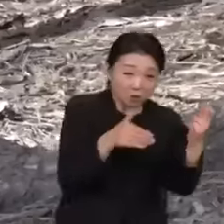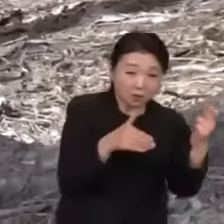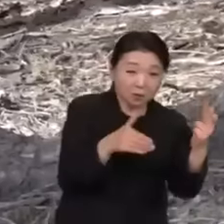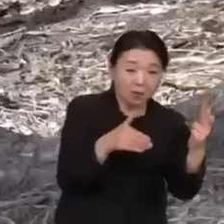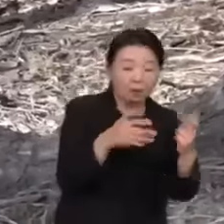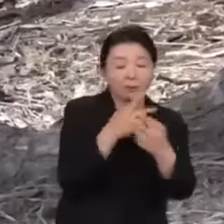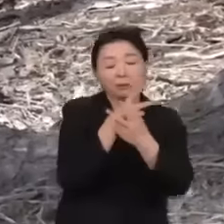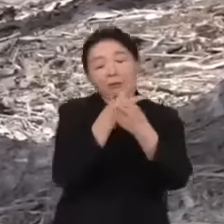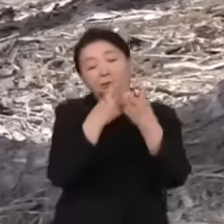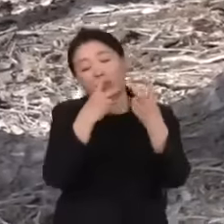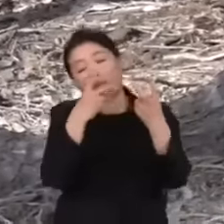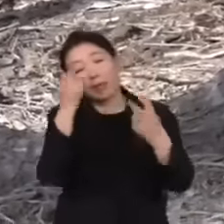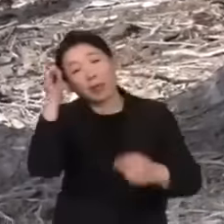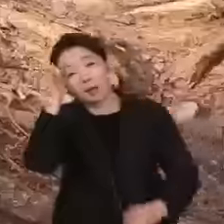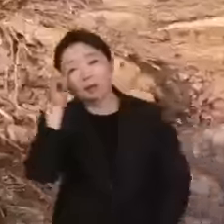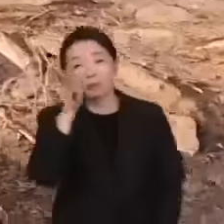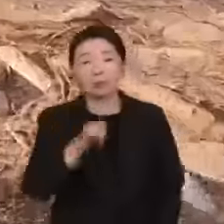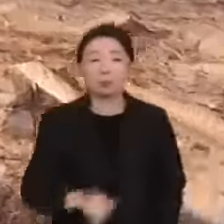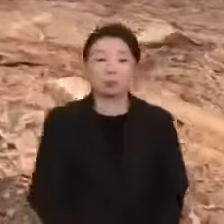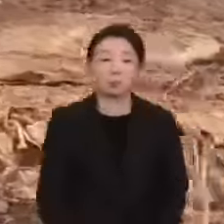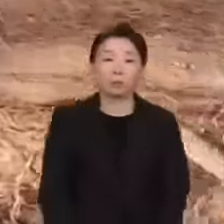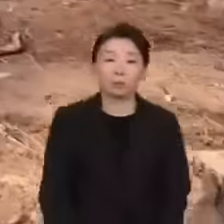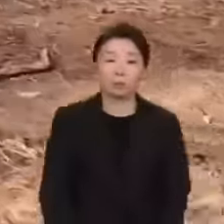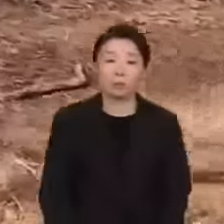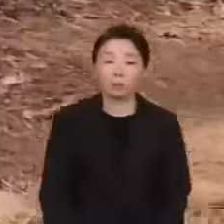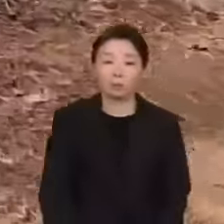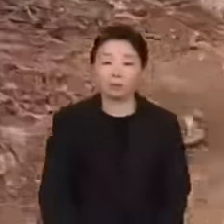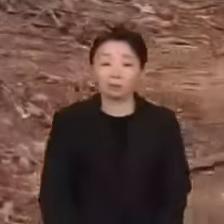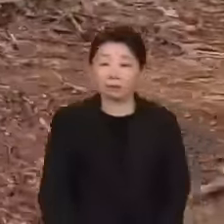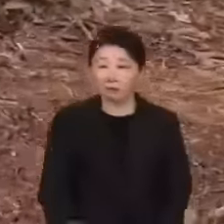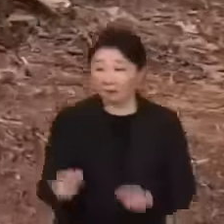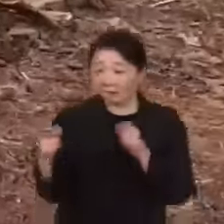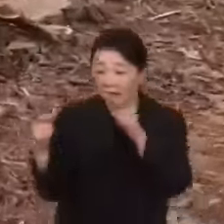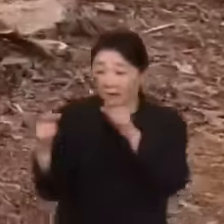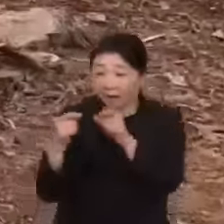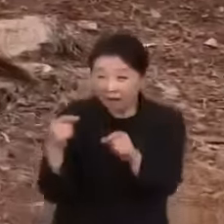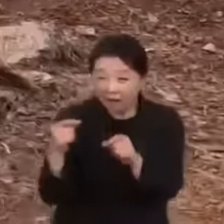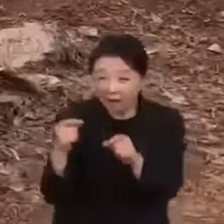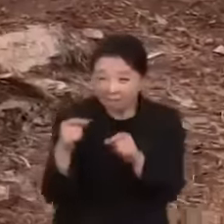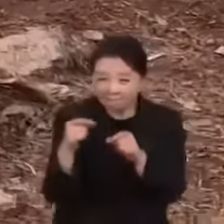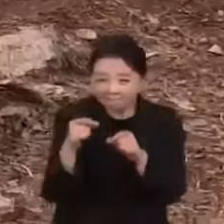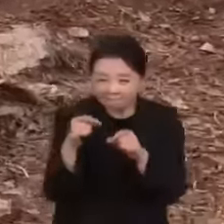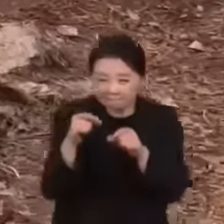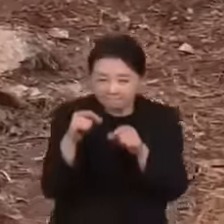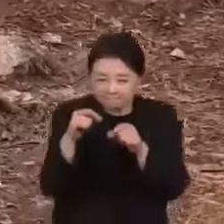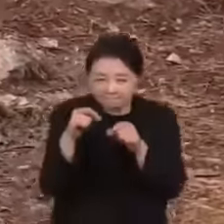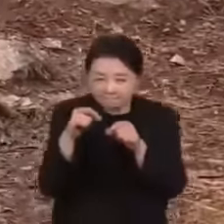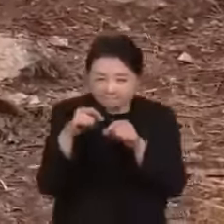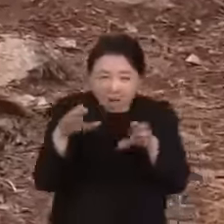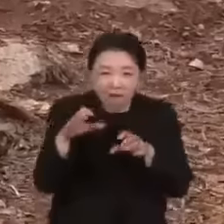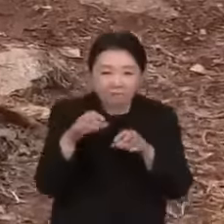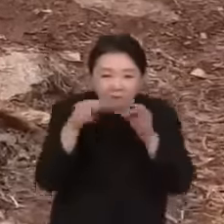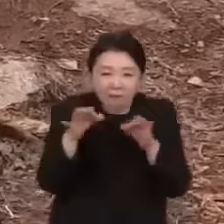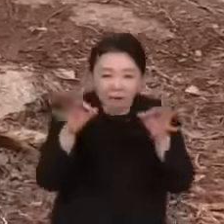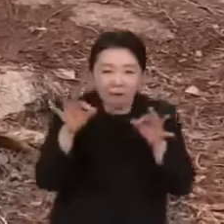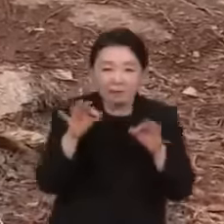단체로 낮잠을 자기도 합니다. 접근하는 사람들에겐 경계심을 드러냅니다.